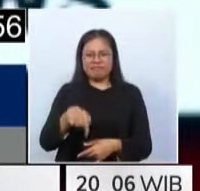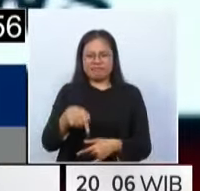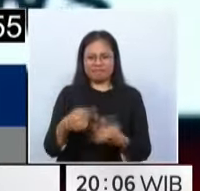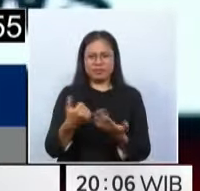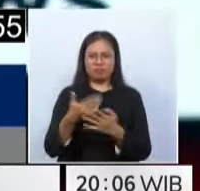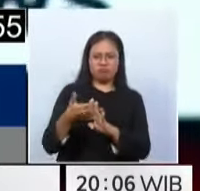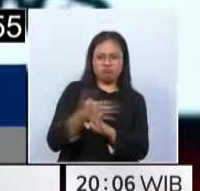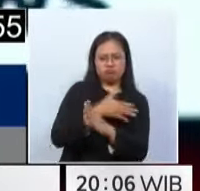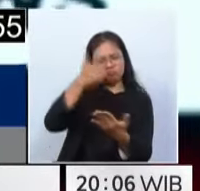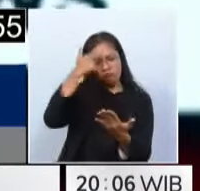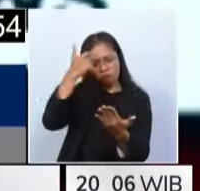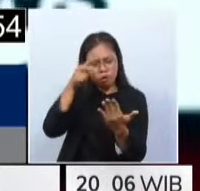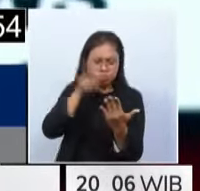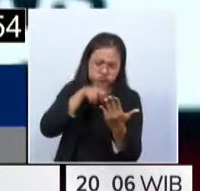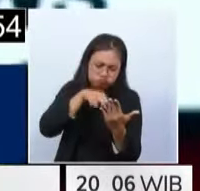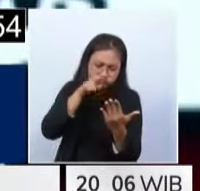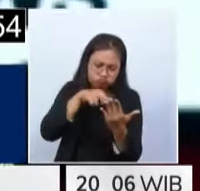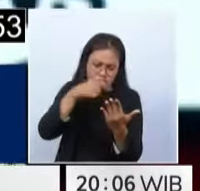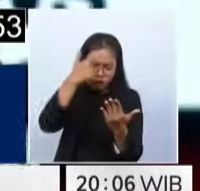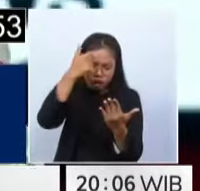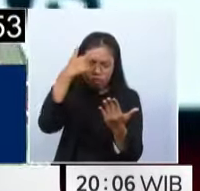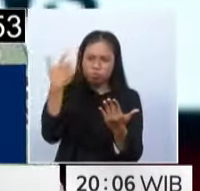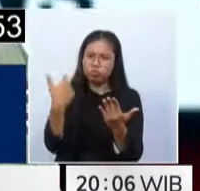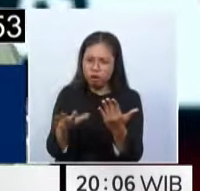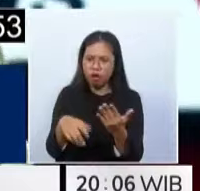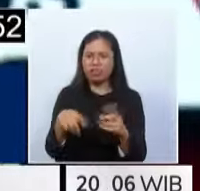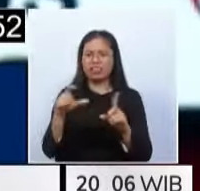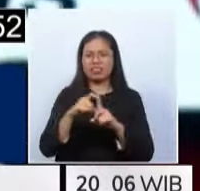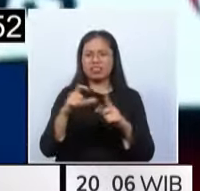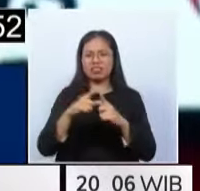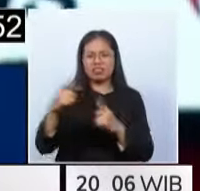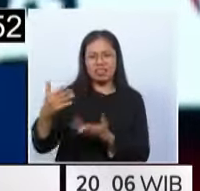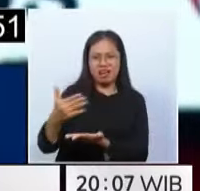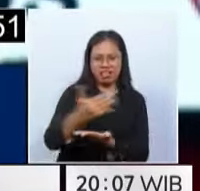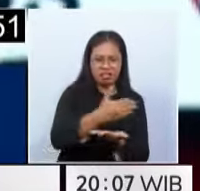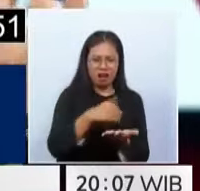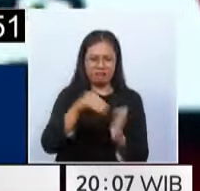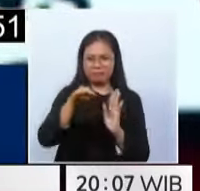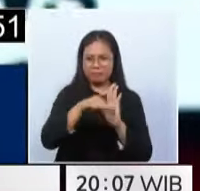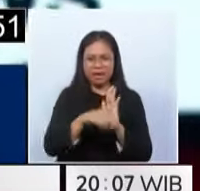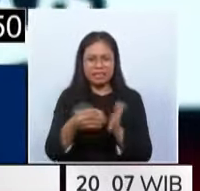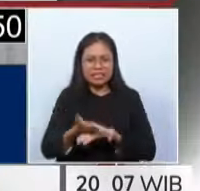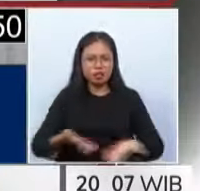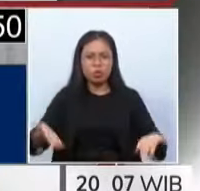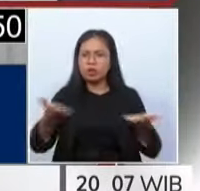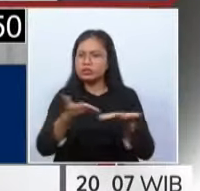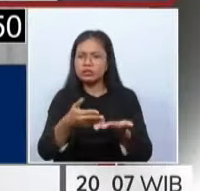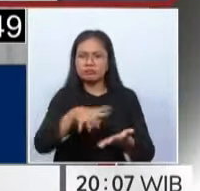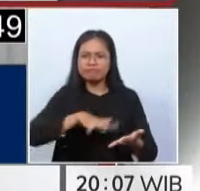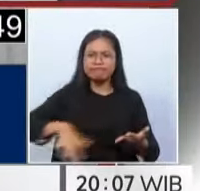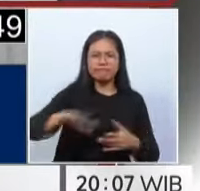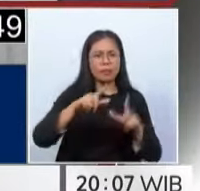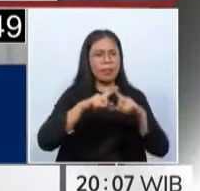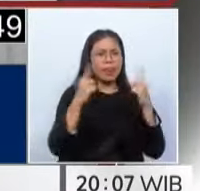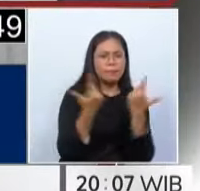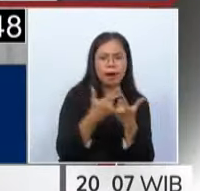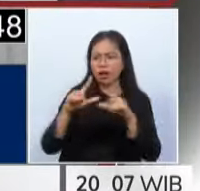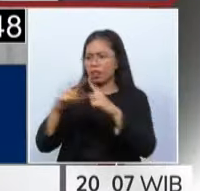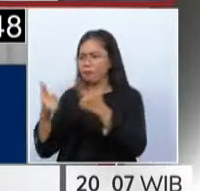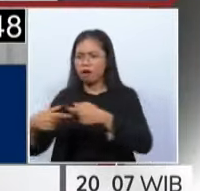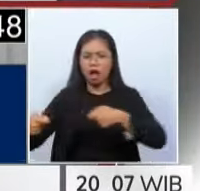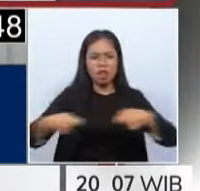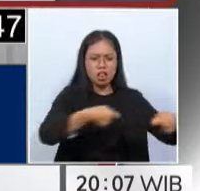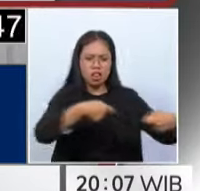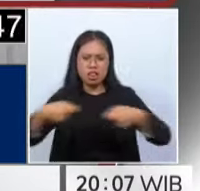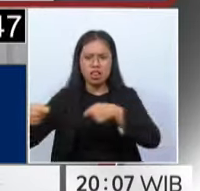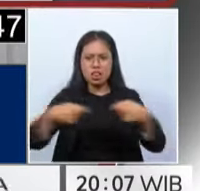apa yang ada data kondisi sosiologis konflik antar kelembagaan itu bukan tiba-tiba turun